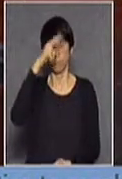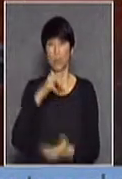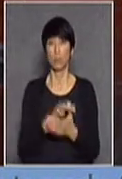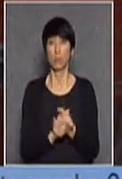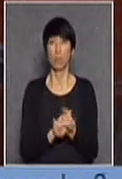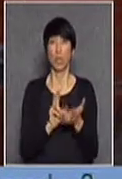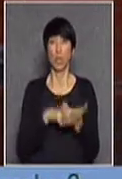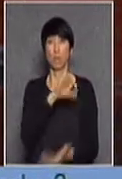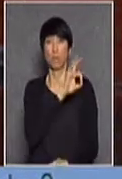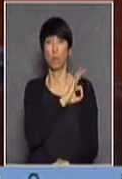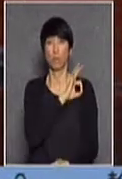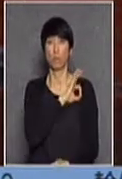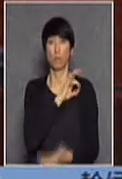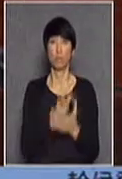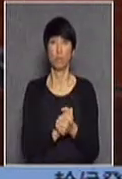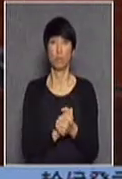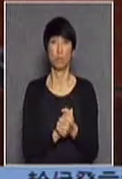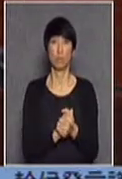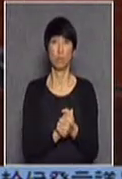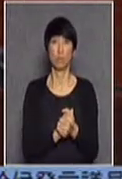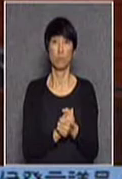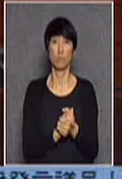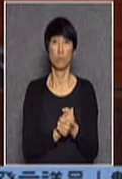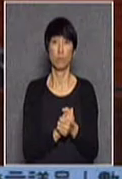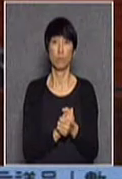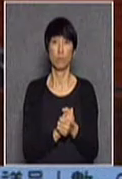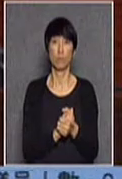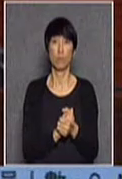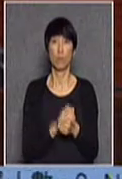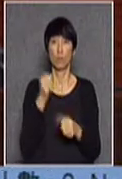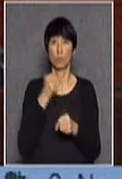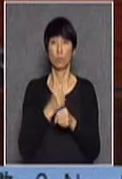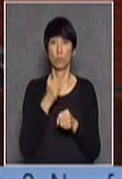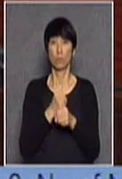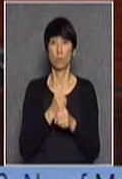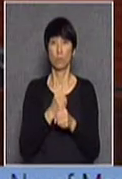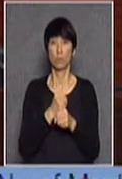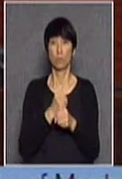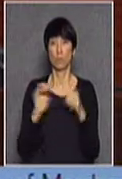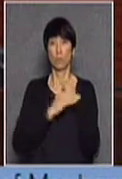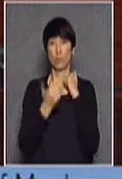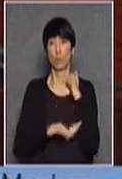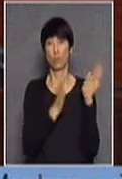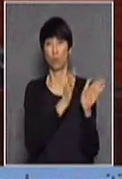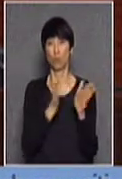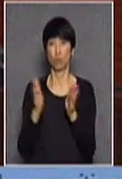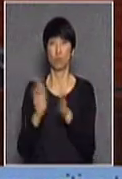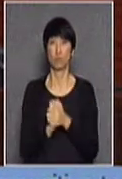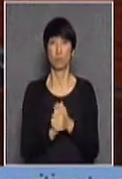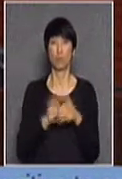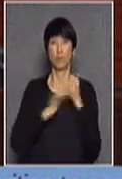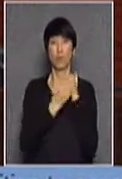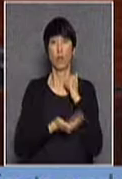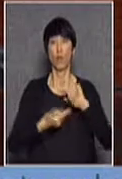局，就翻黃惠則堂的問題呢，是作了一個法律的處理呢，就用法律的形